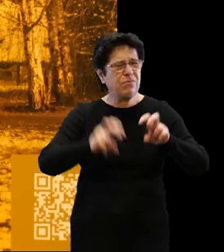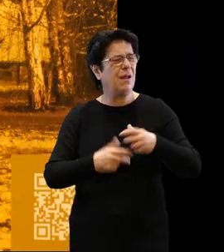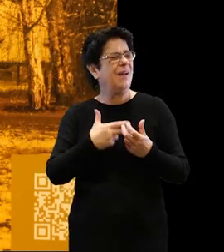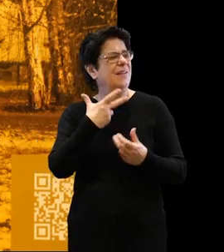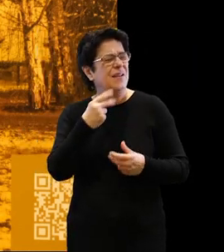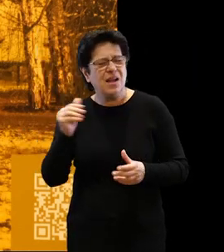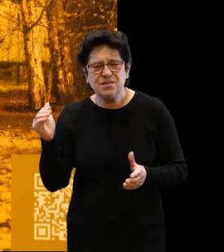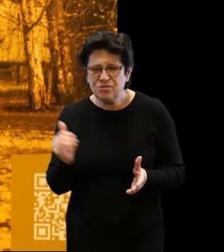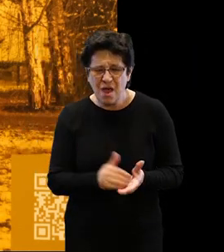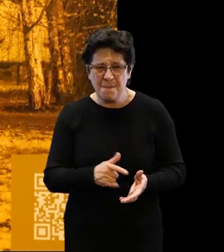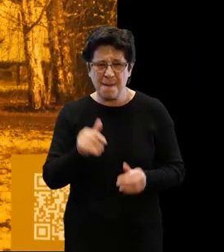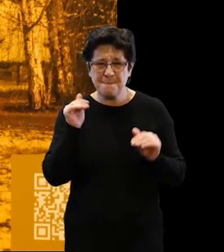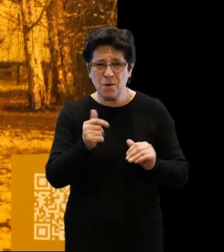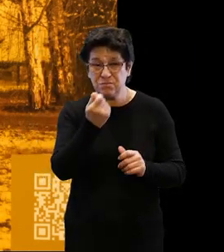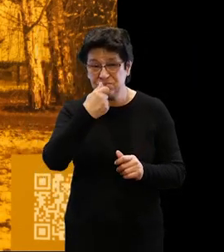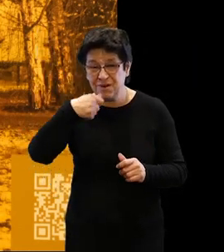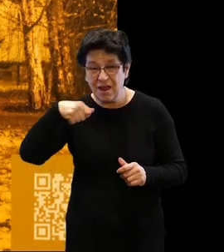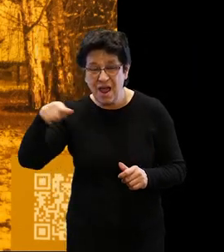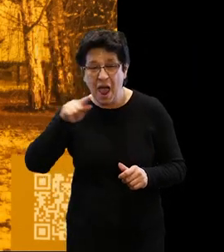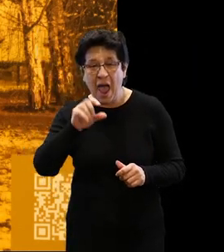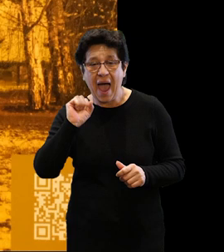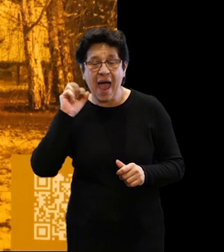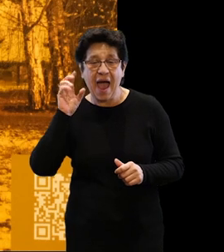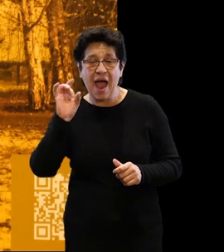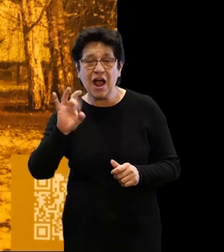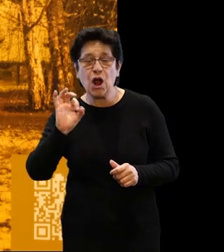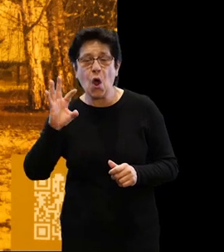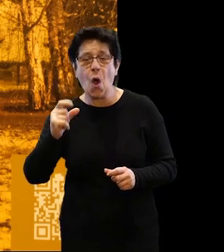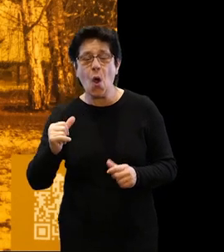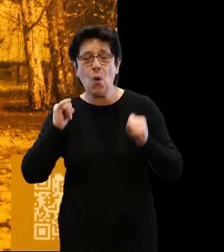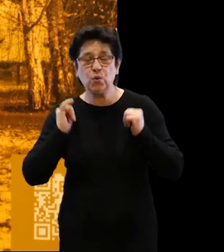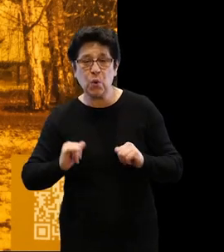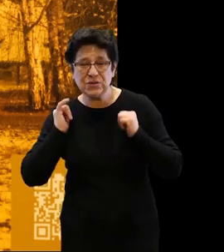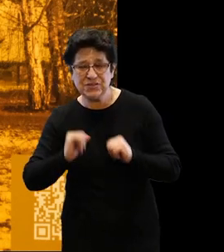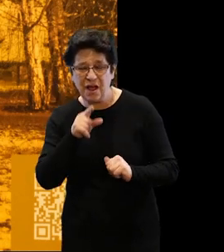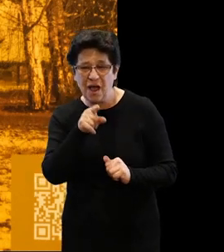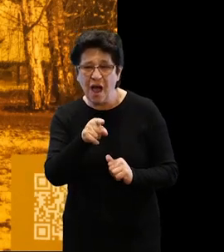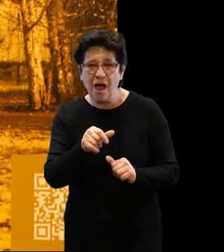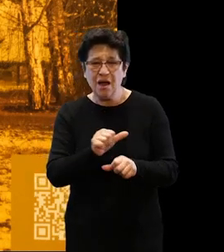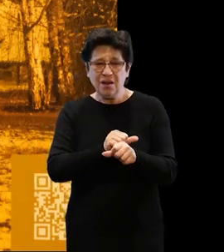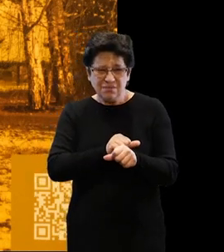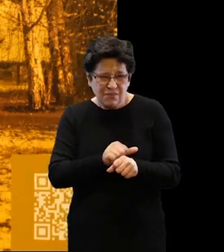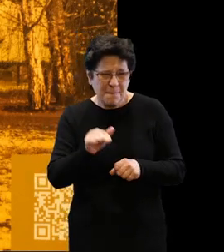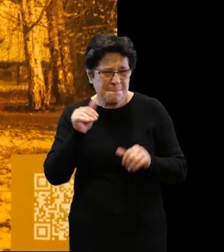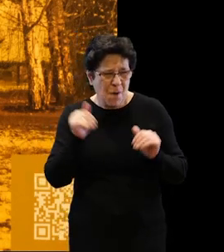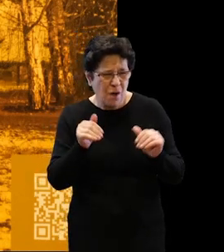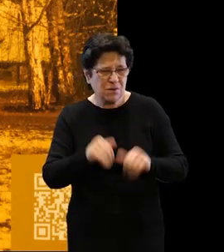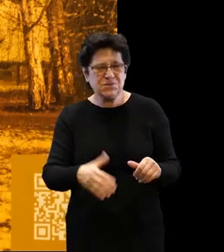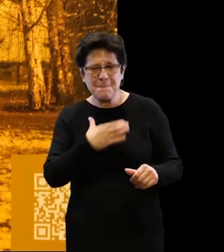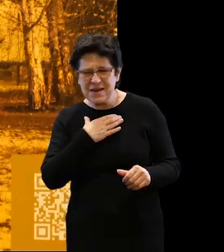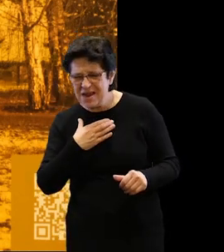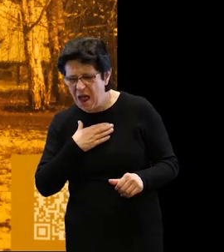można jechać z małymi dziećmi i bardzo często właśnie takim magnesem przy agroturystykach jest jakaś